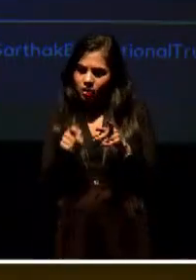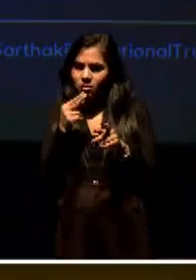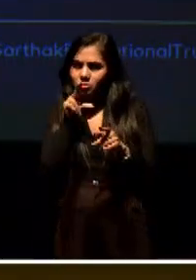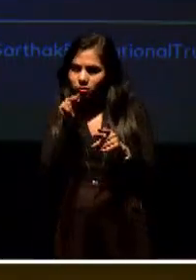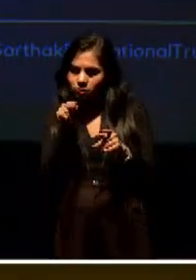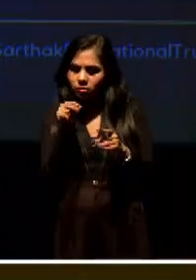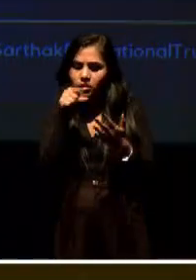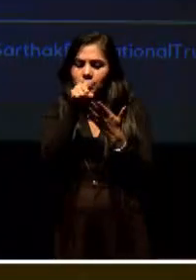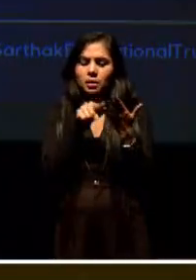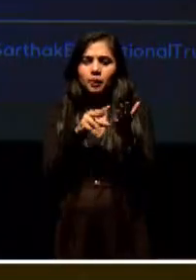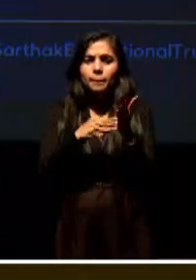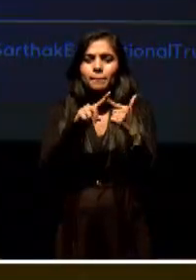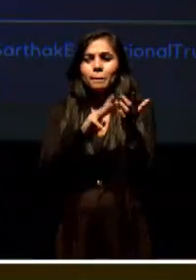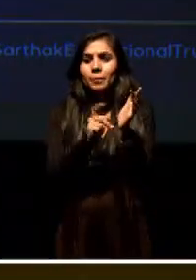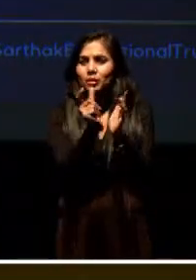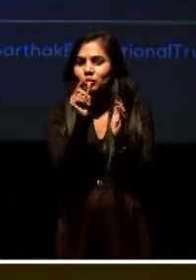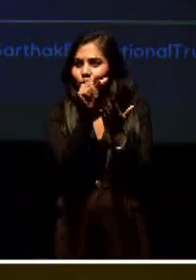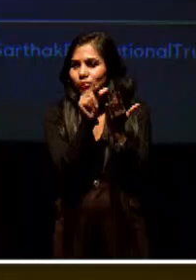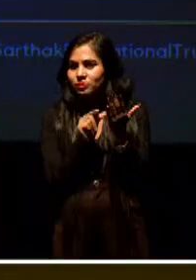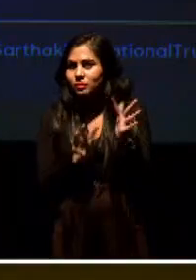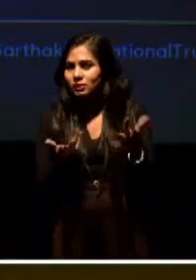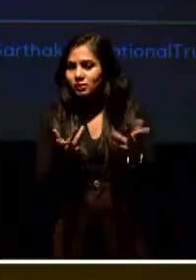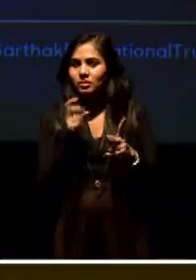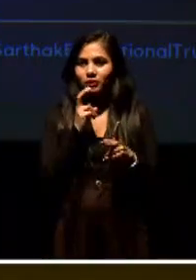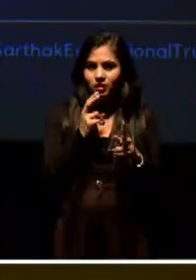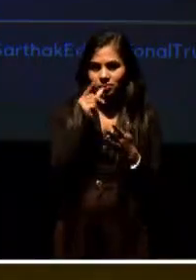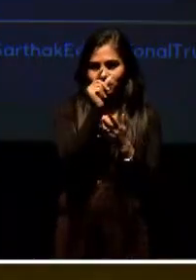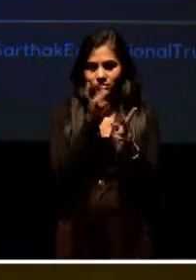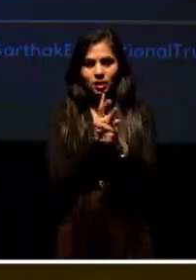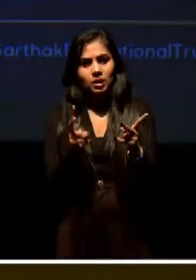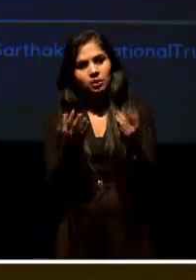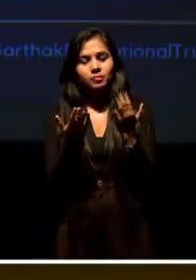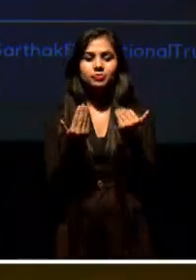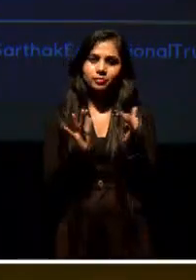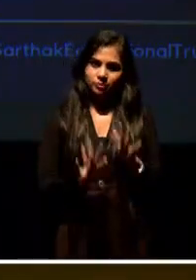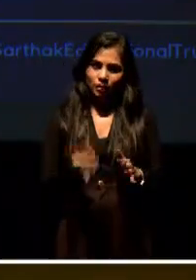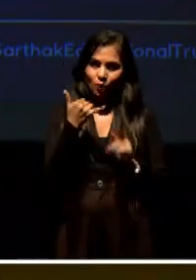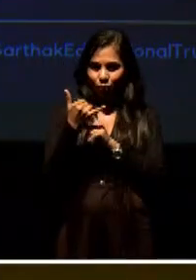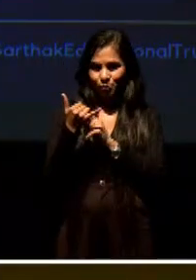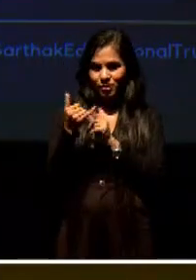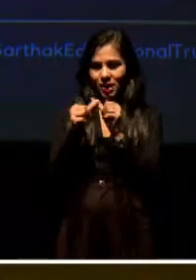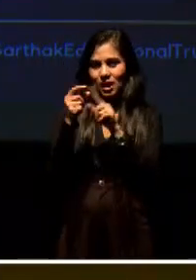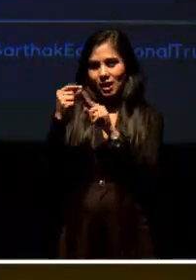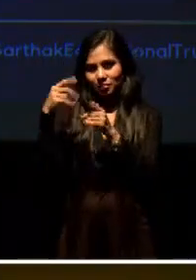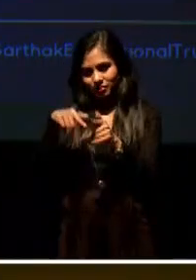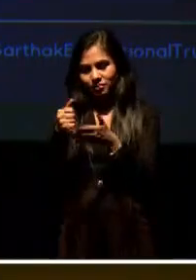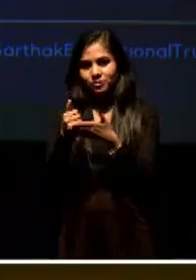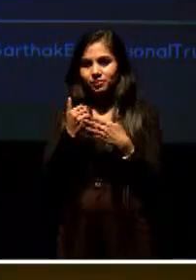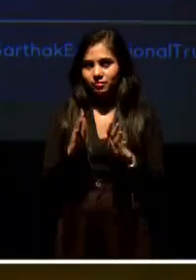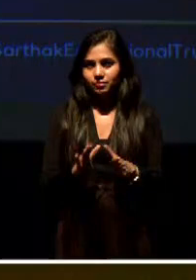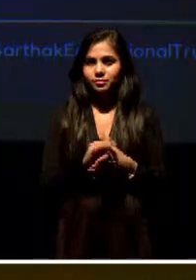करके वर्बली कि इसमें मुझे वेजिटेरियन आइटम्स बताओ, या इसके अंदर क्या कोई सैलेड का आइटम है वो बताओ, उसकी प्राइस